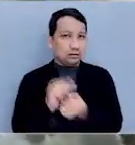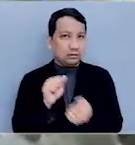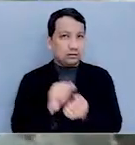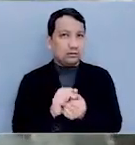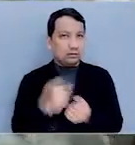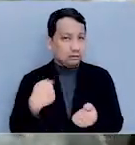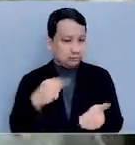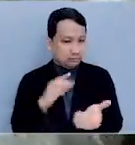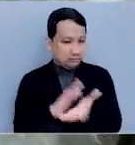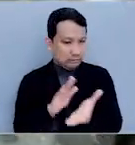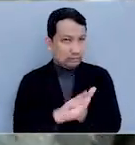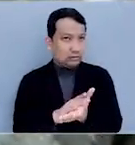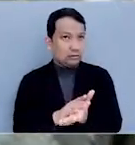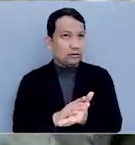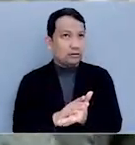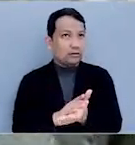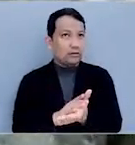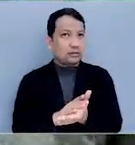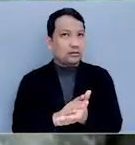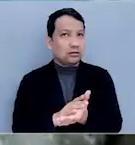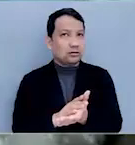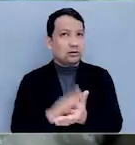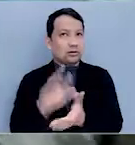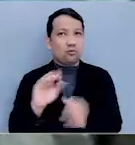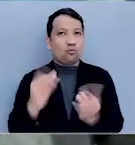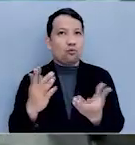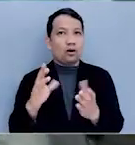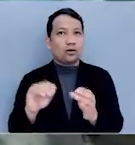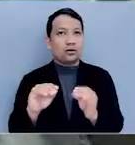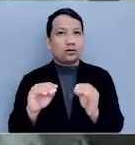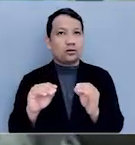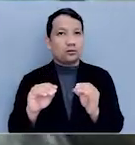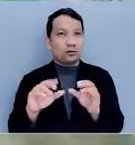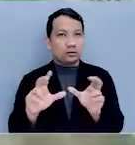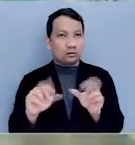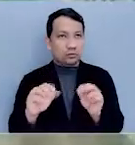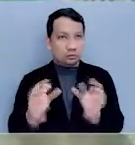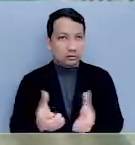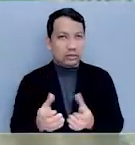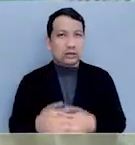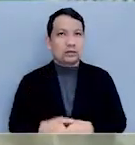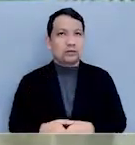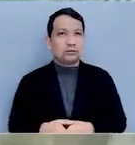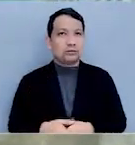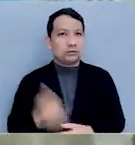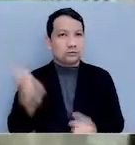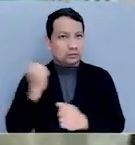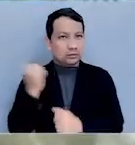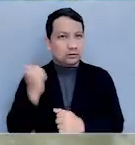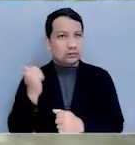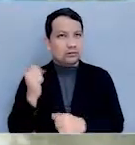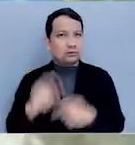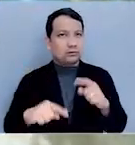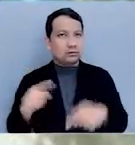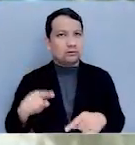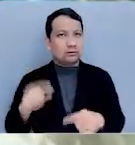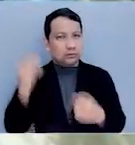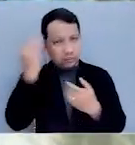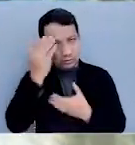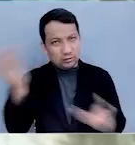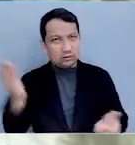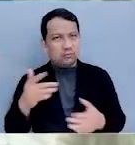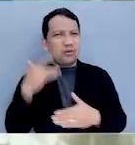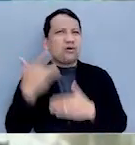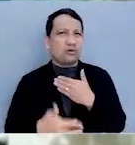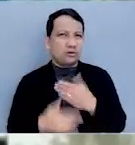school namin sa na-suspende yung klase po. Sana po pagka ganito maaga